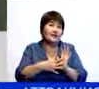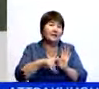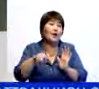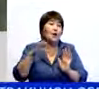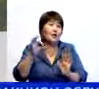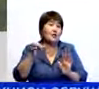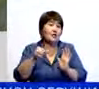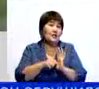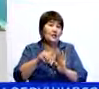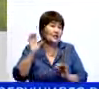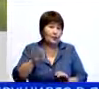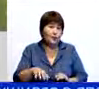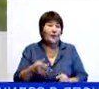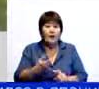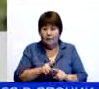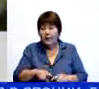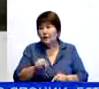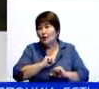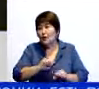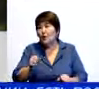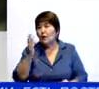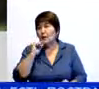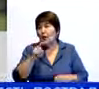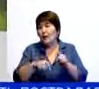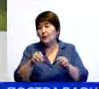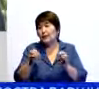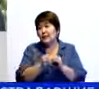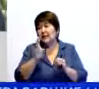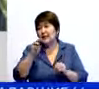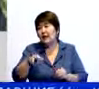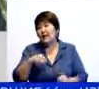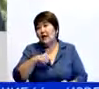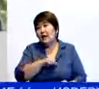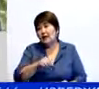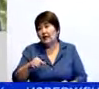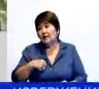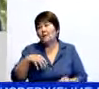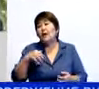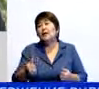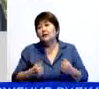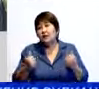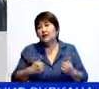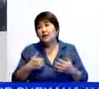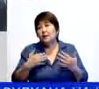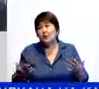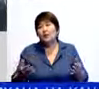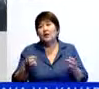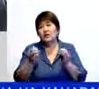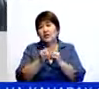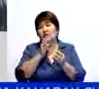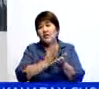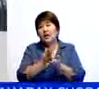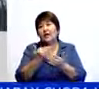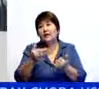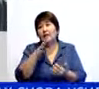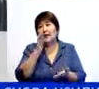56 секунд. И это был рекорд алматинского марафона на 10 километров. Я сам уже легкоатлетикой занимаюсь более 10 лет. И в данный